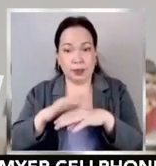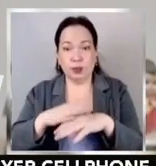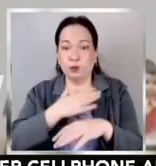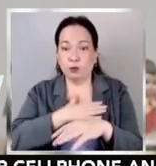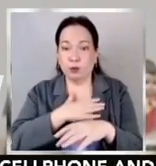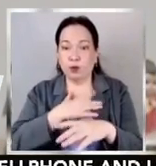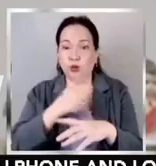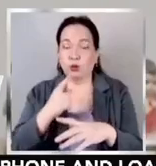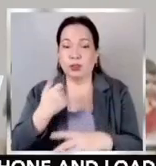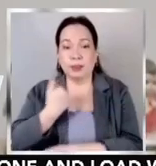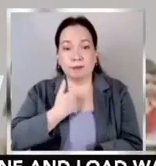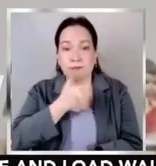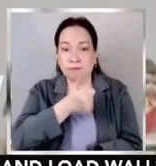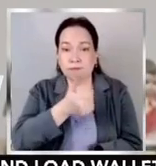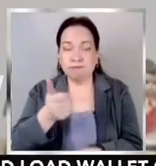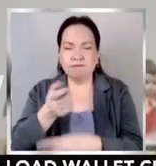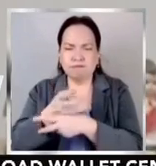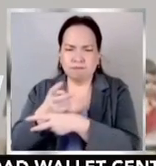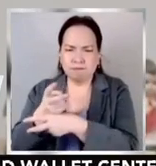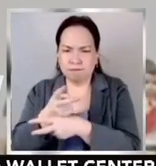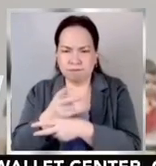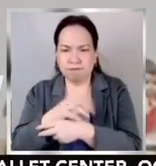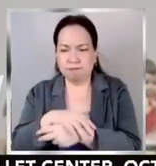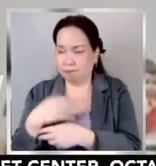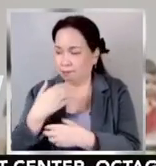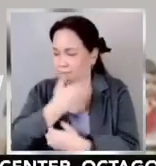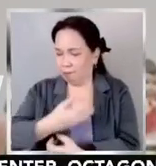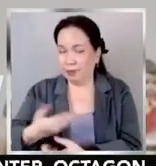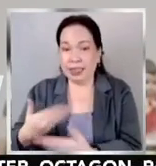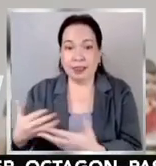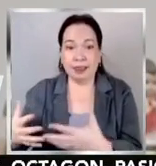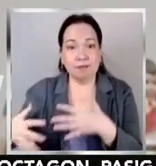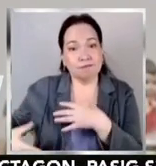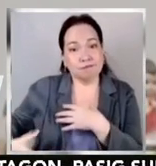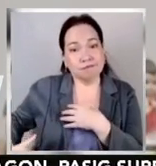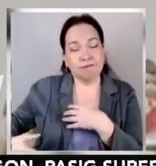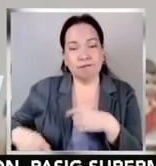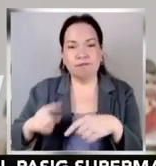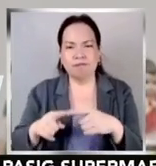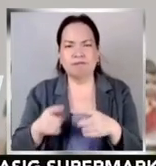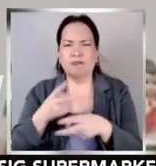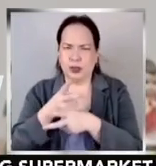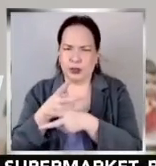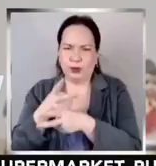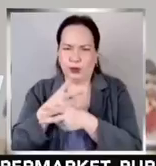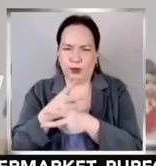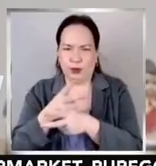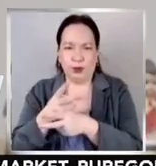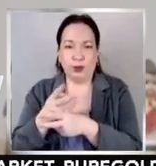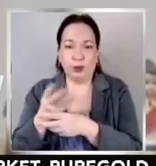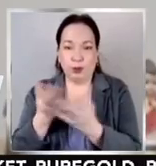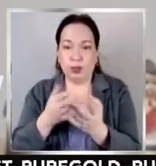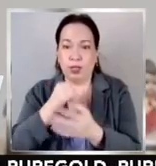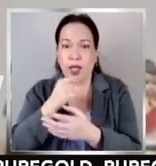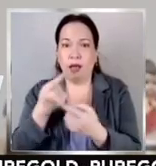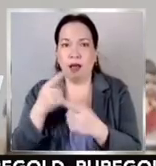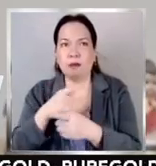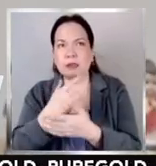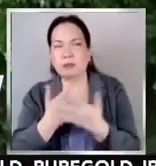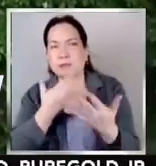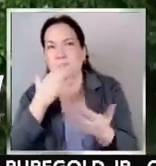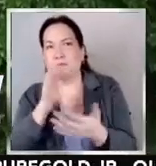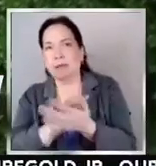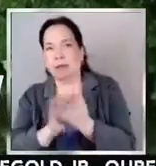sarili. Ingatan natin ang ating mga daladalahan para hindi po tayo mabiktima ng mga kuminsan ng sasamantala dahil sa dami ng